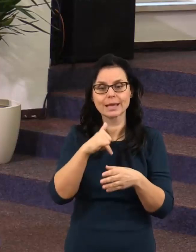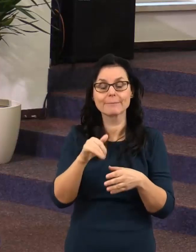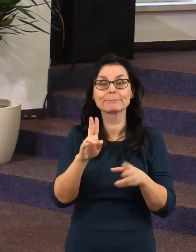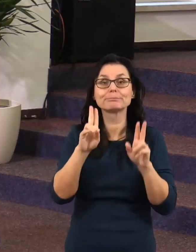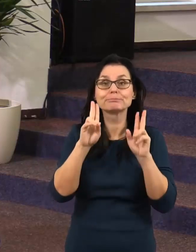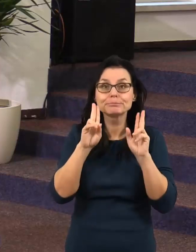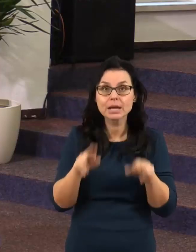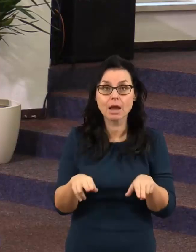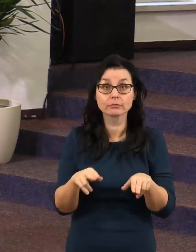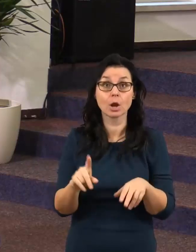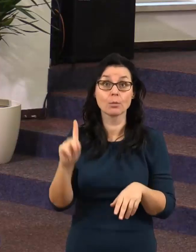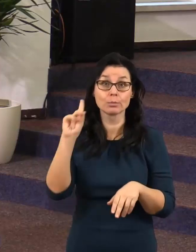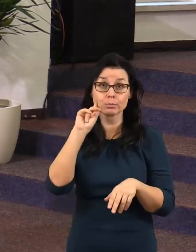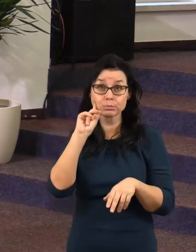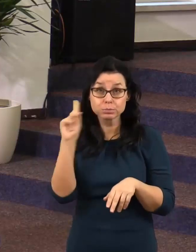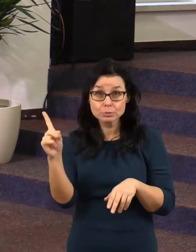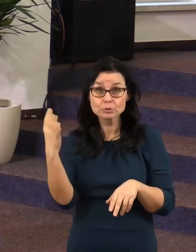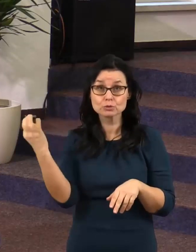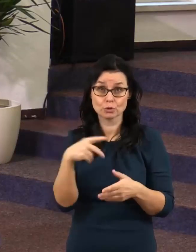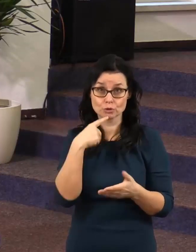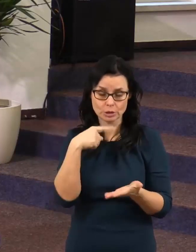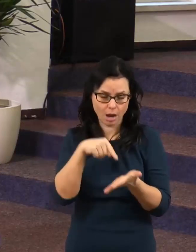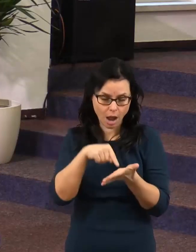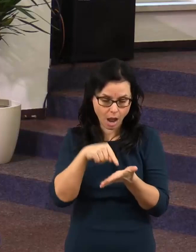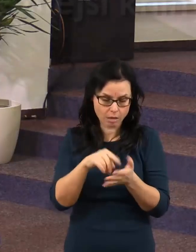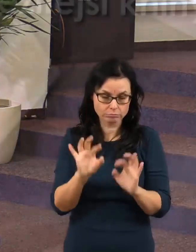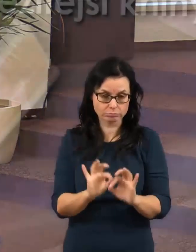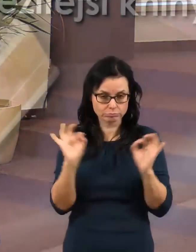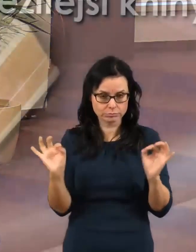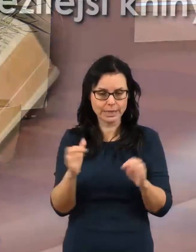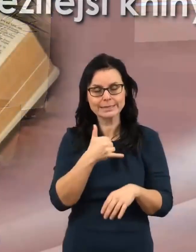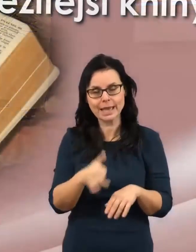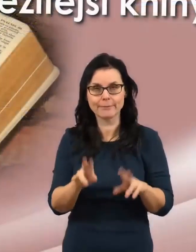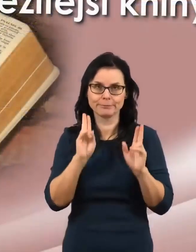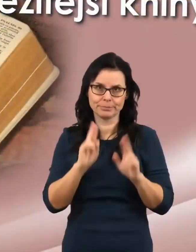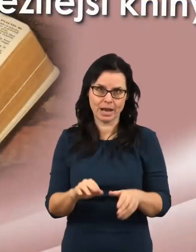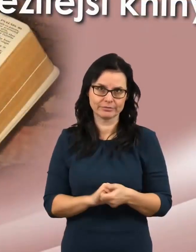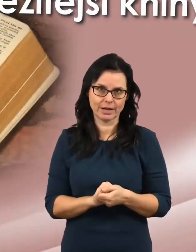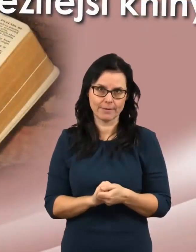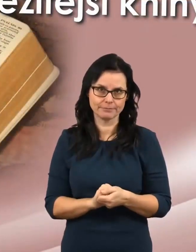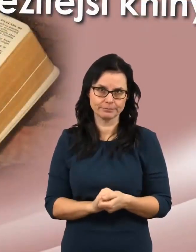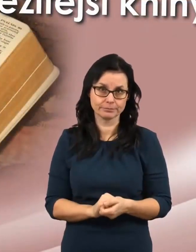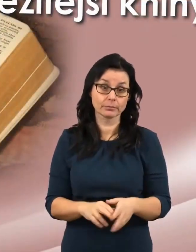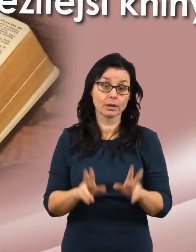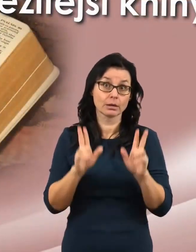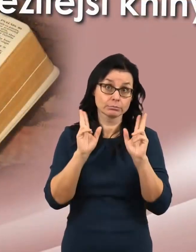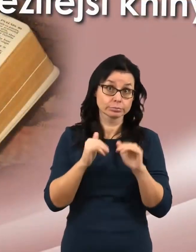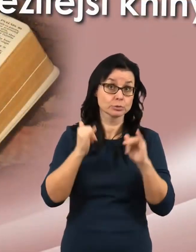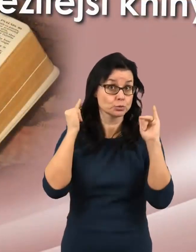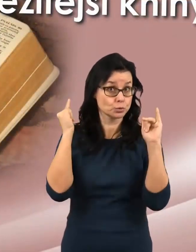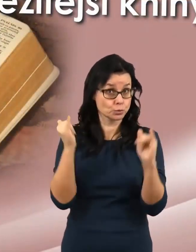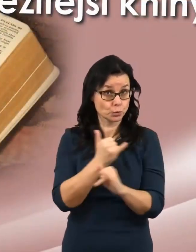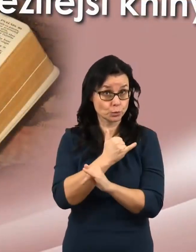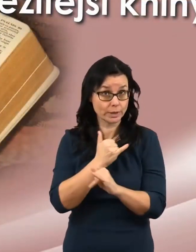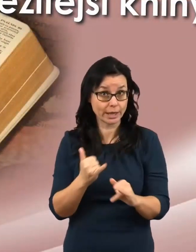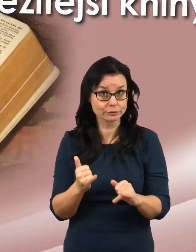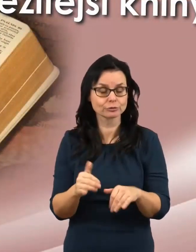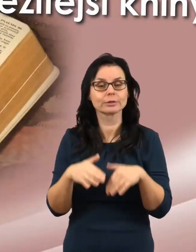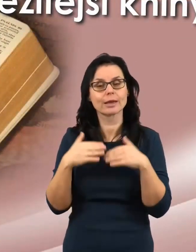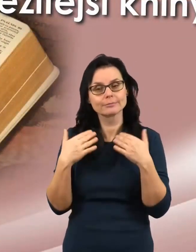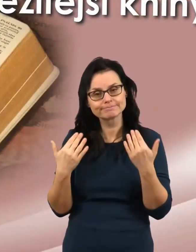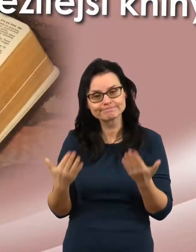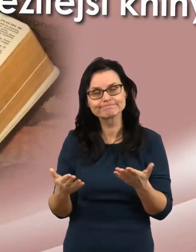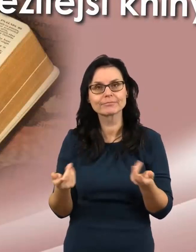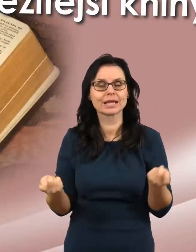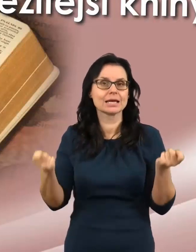Bůh mluví v Biblii, to je pravda. Jestli je to skutečně tak, pak si z toho dělám